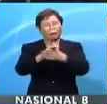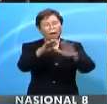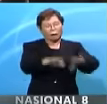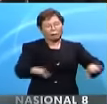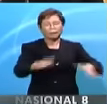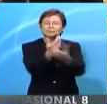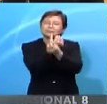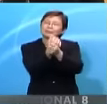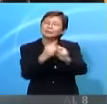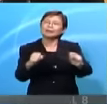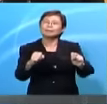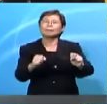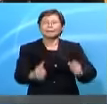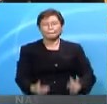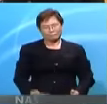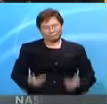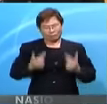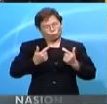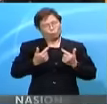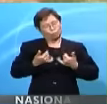mereka selamat dan masih hidup.